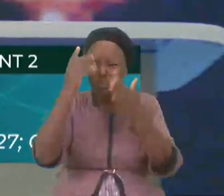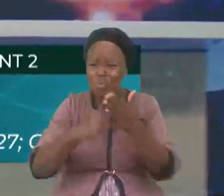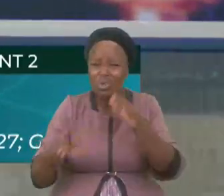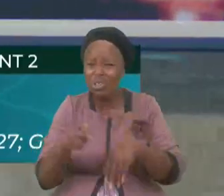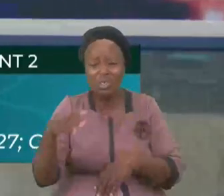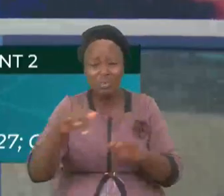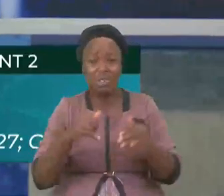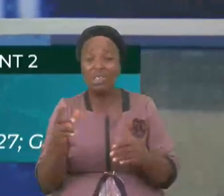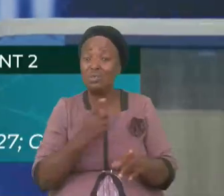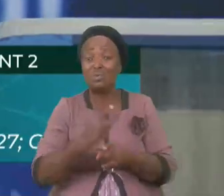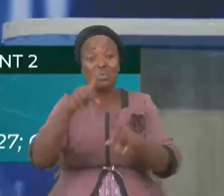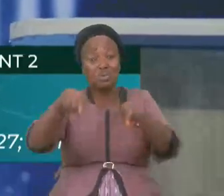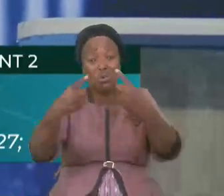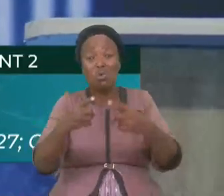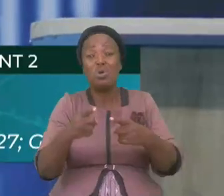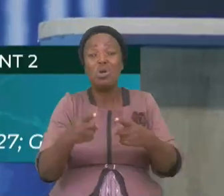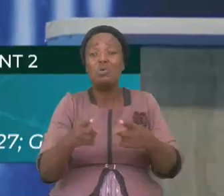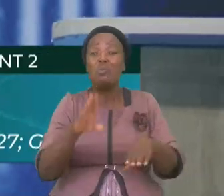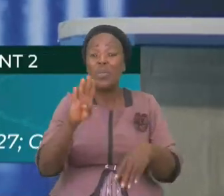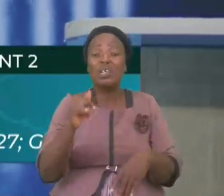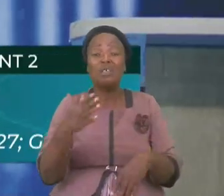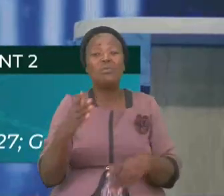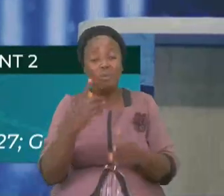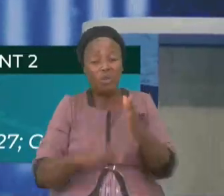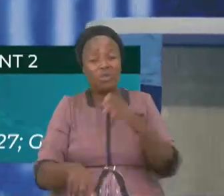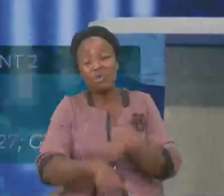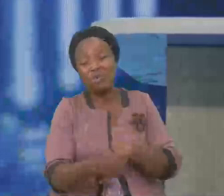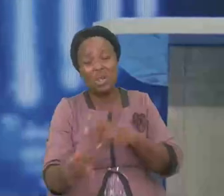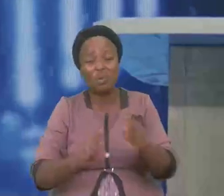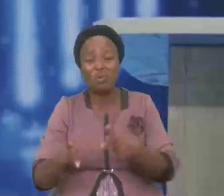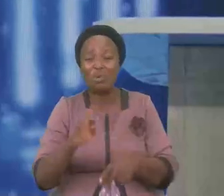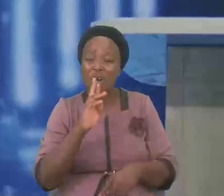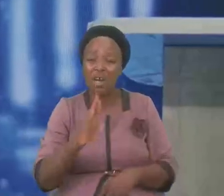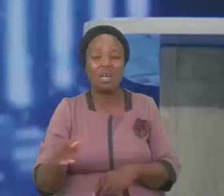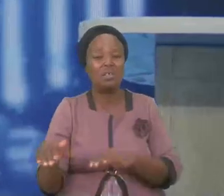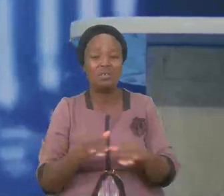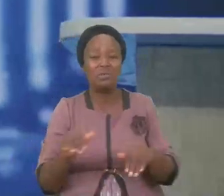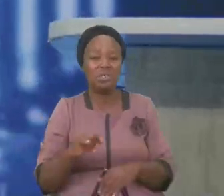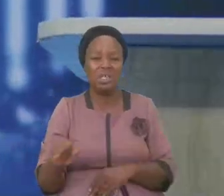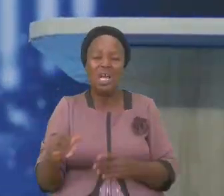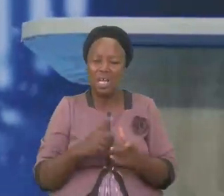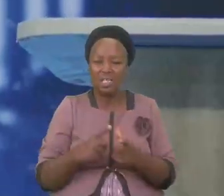ils vont. Si l'âme de cette communauté est violente, ils prennent ça